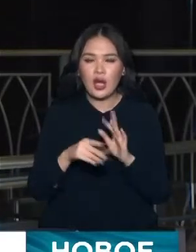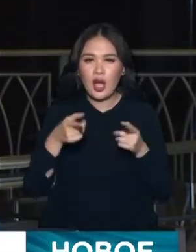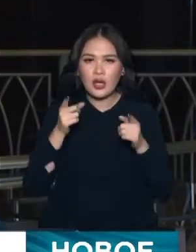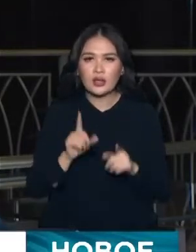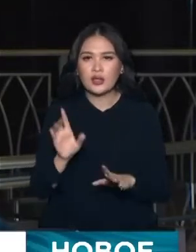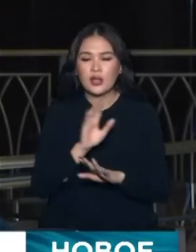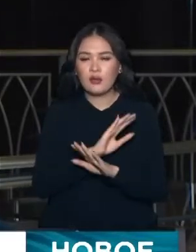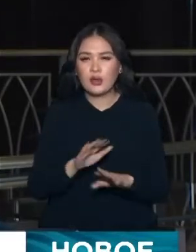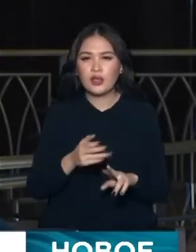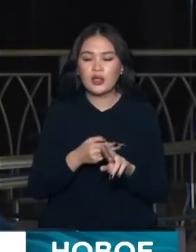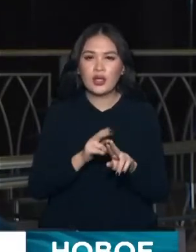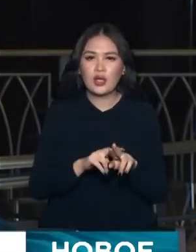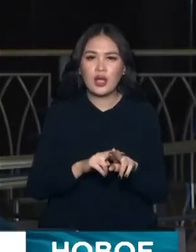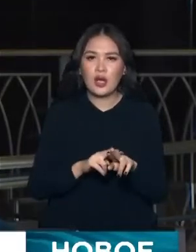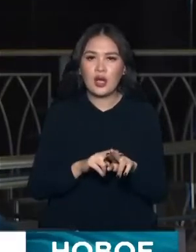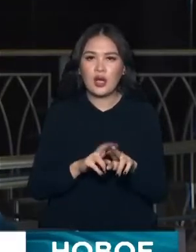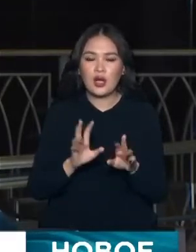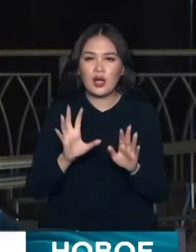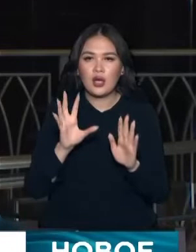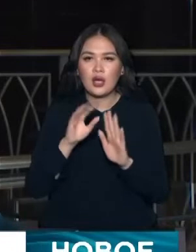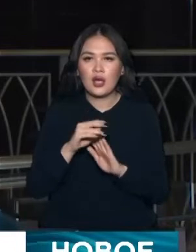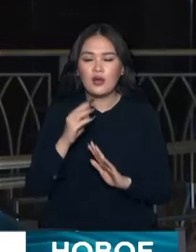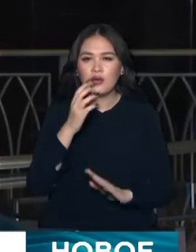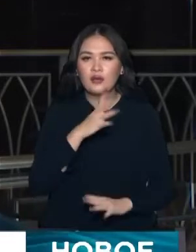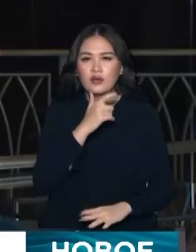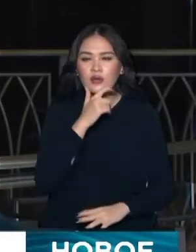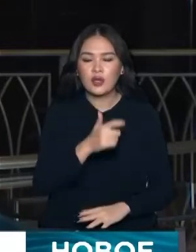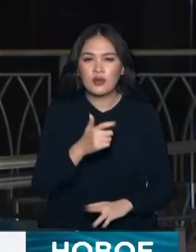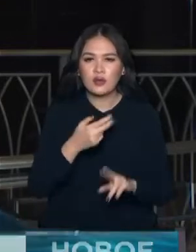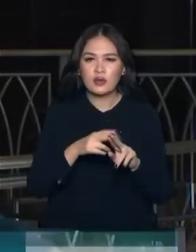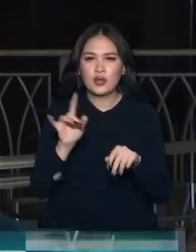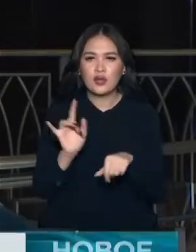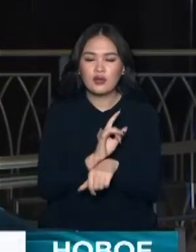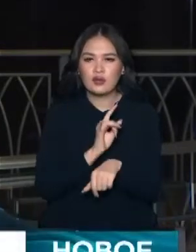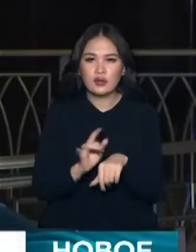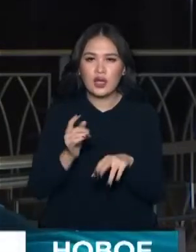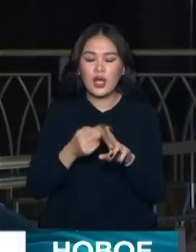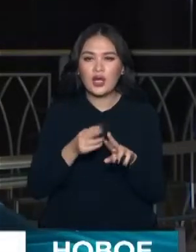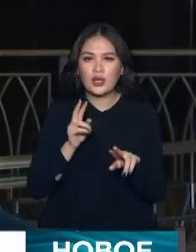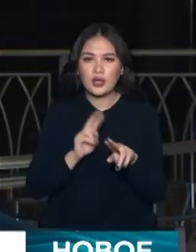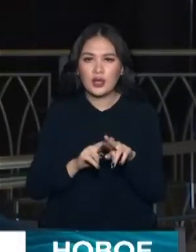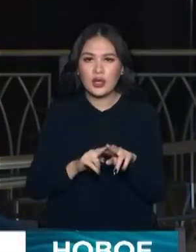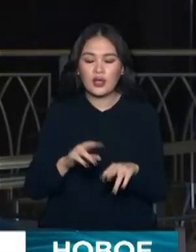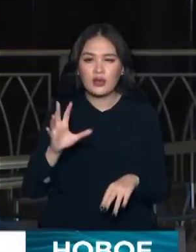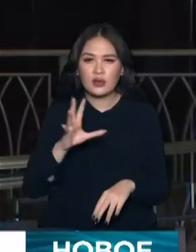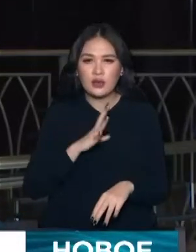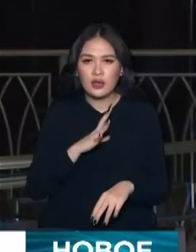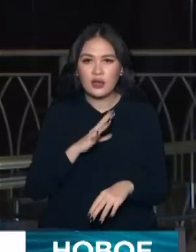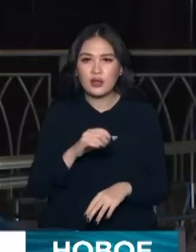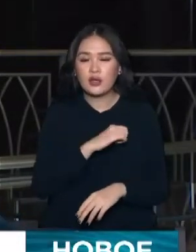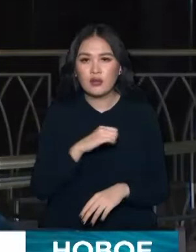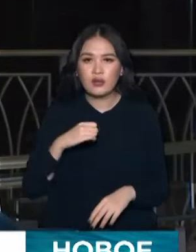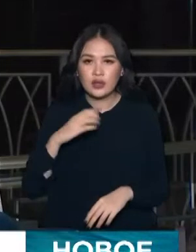сайта, а по посещаемости фишинговых сайтов. Это почему? Потому что у самого